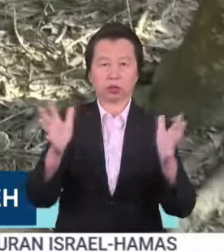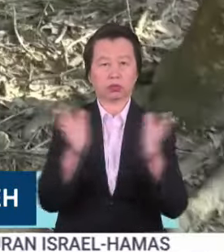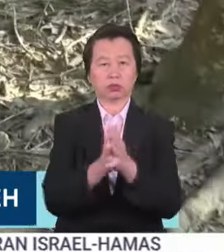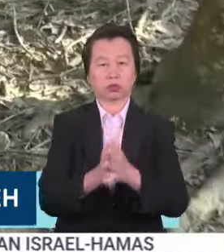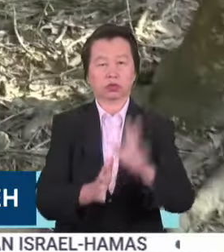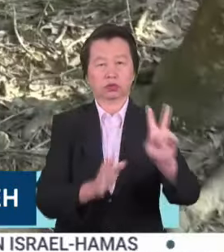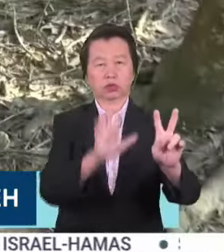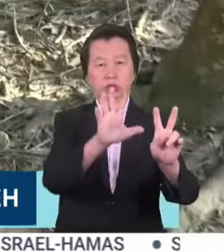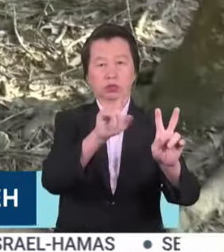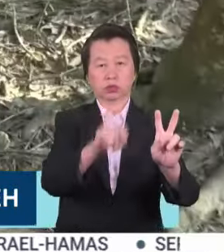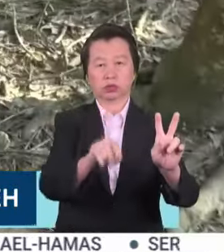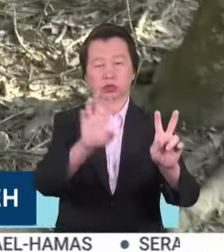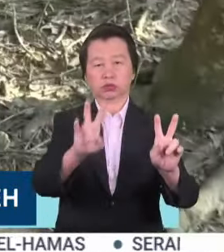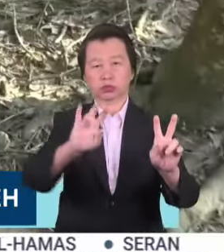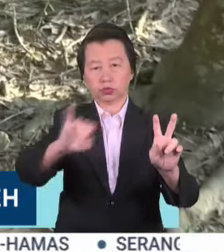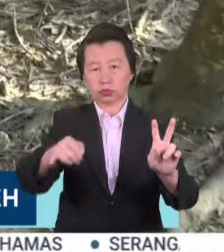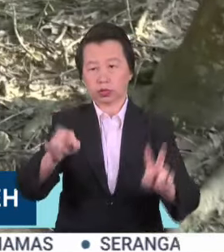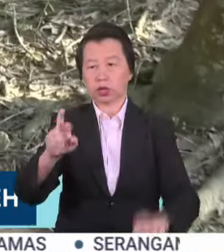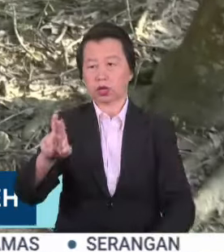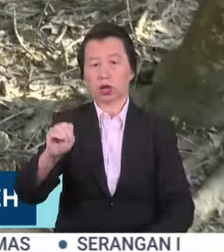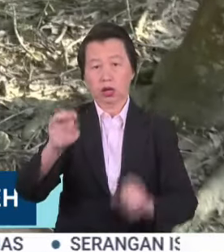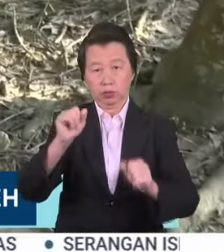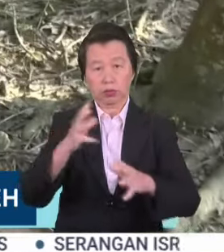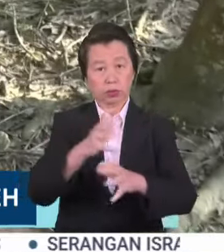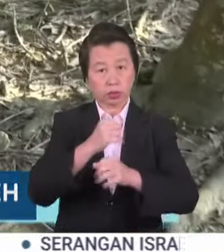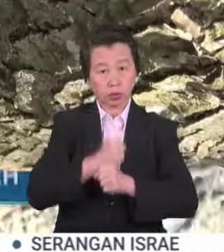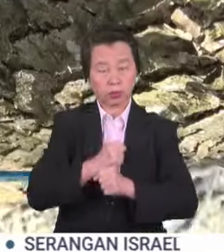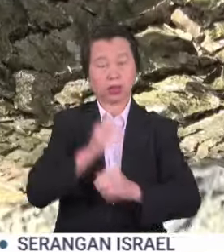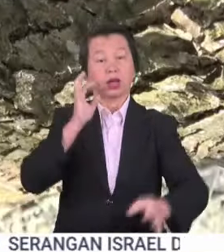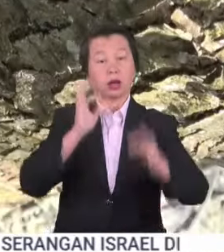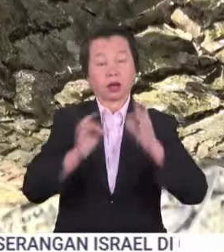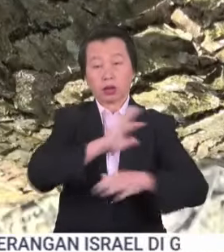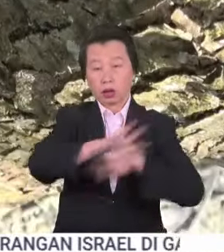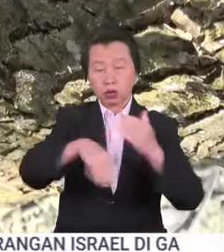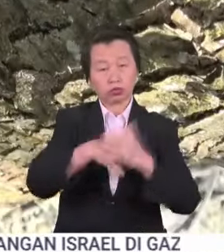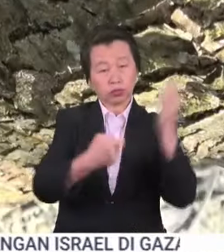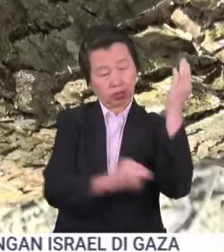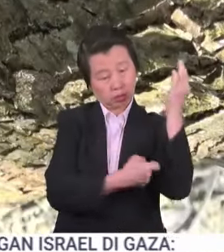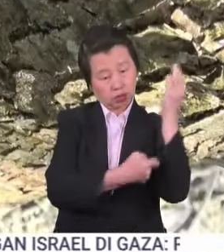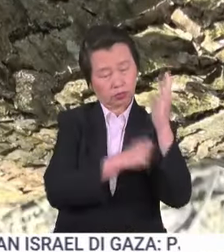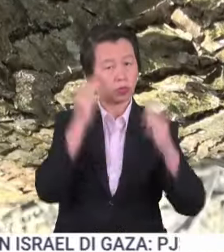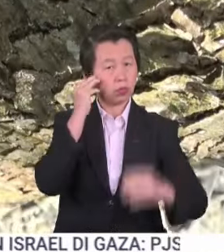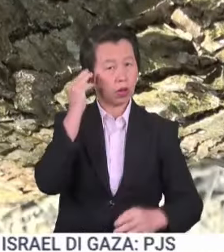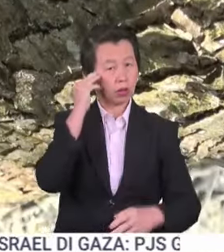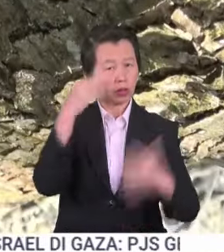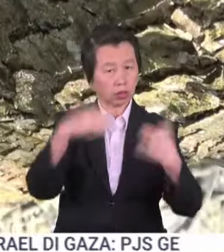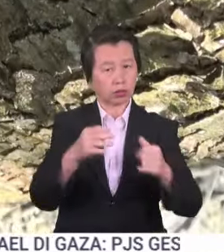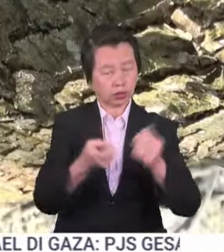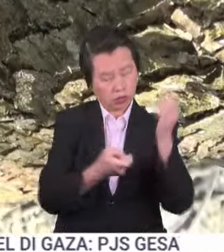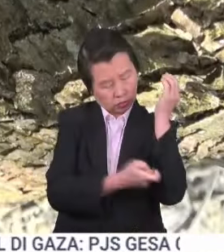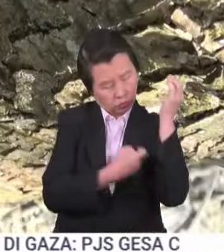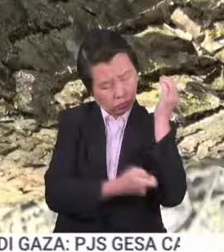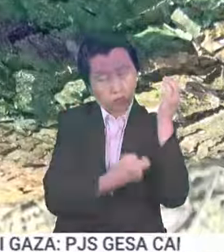keseluruhan RM25.27 juta boleh dijana sekiranya kesemua kebun getah matang tersebut